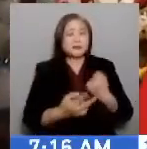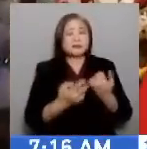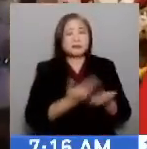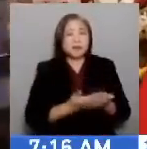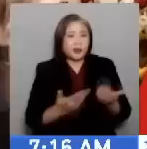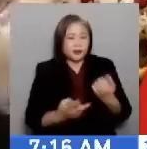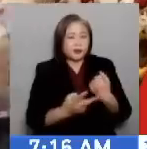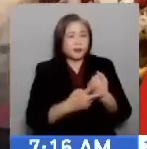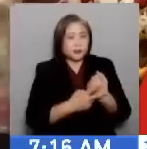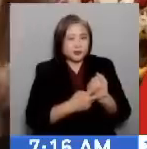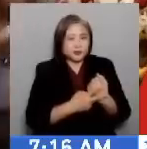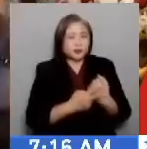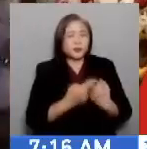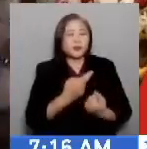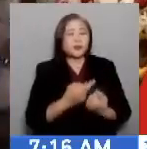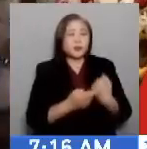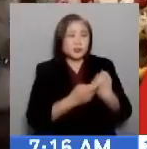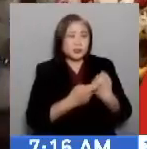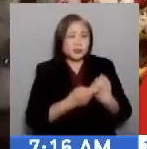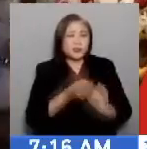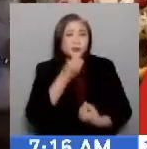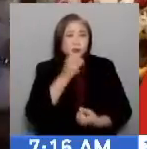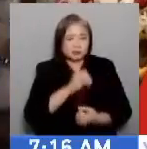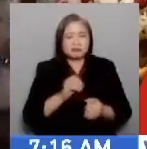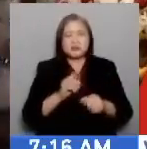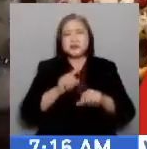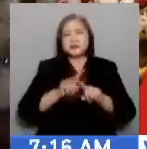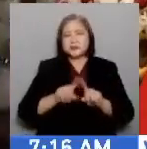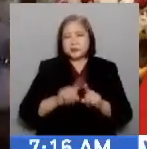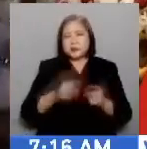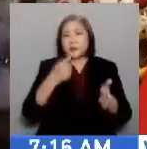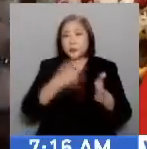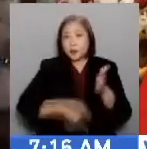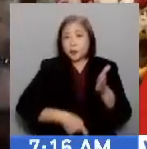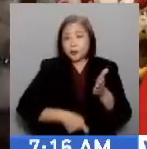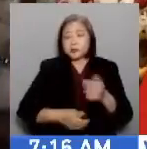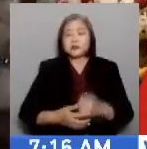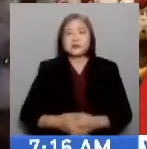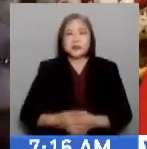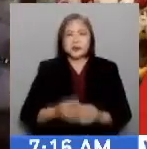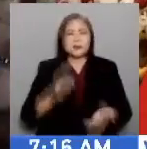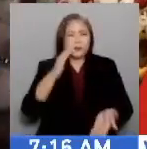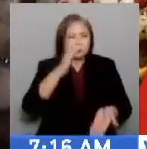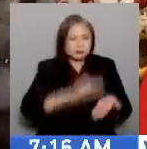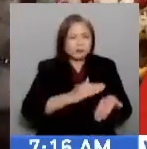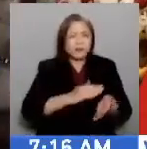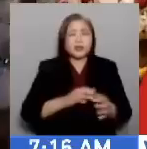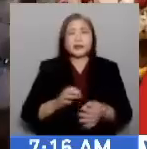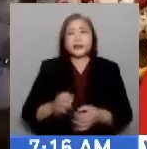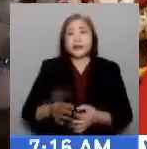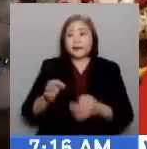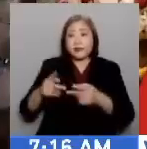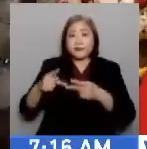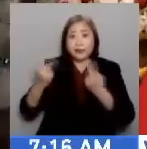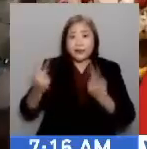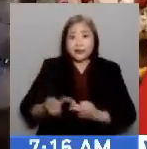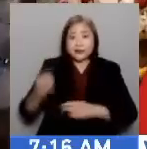po, iba ng presyo sir. Pero oo, mababa. Tapos sa Valentine's Day naman po, pataas na